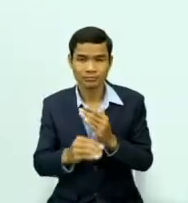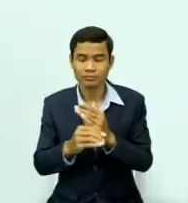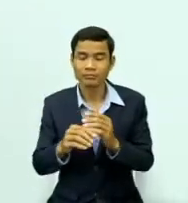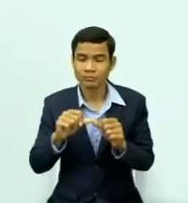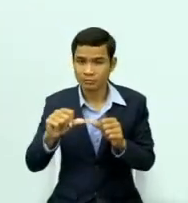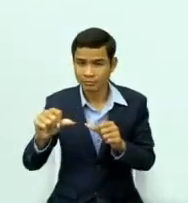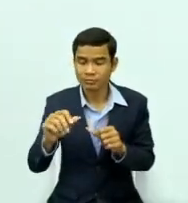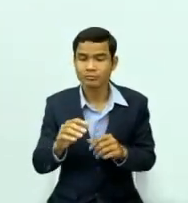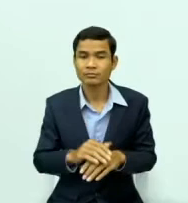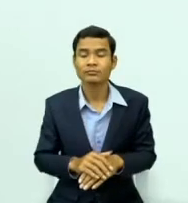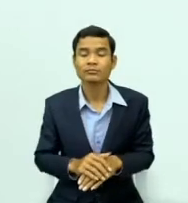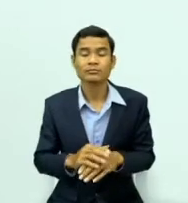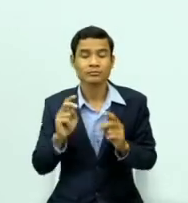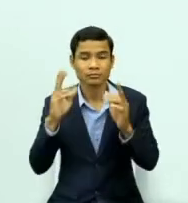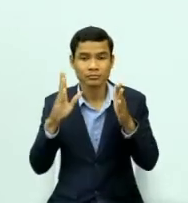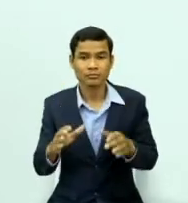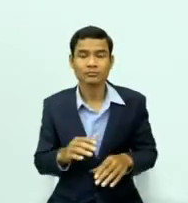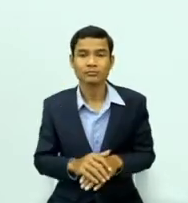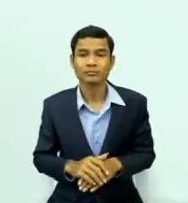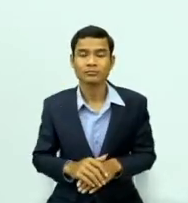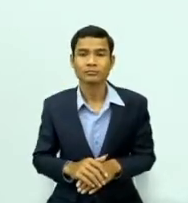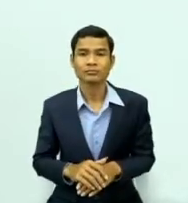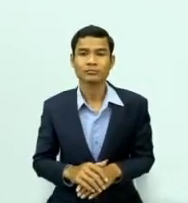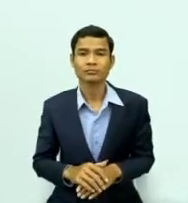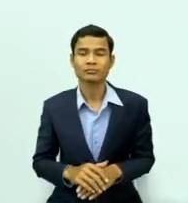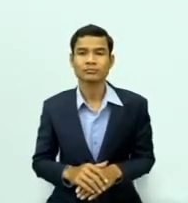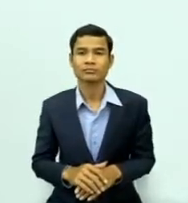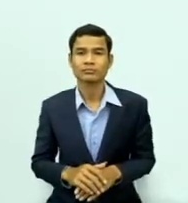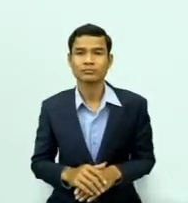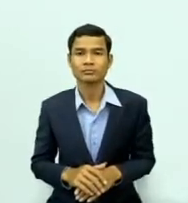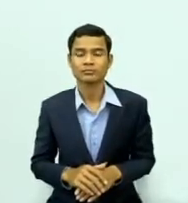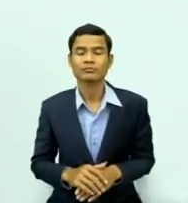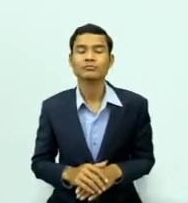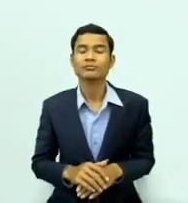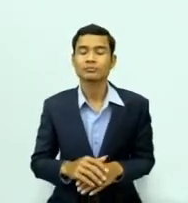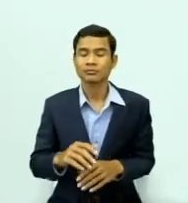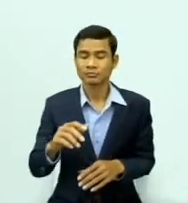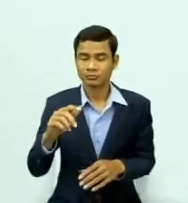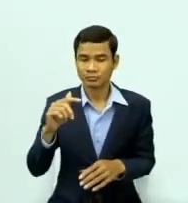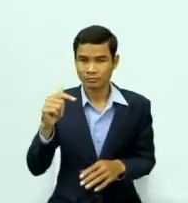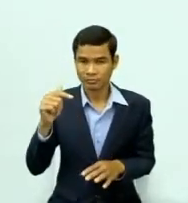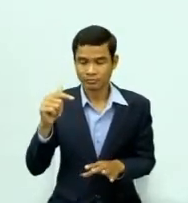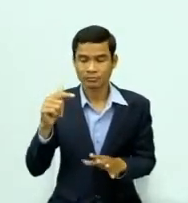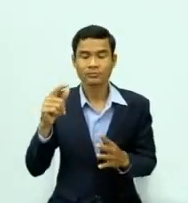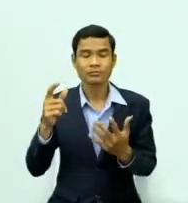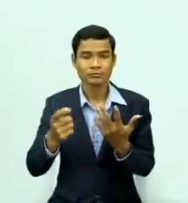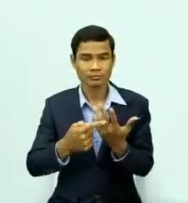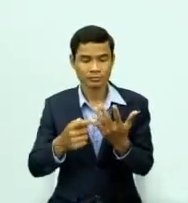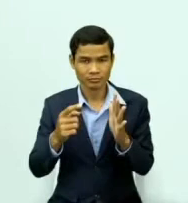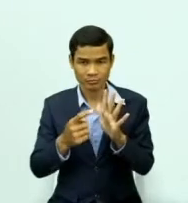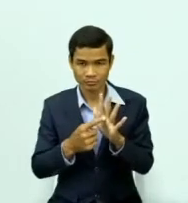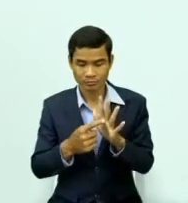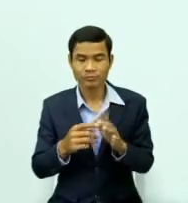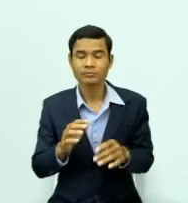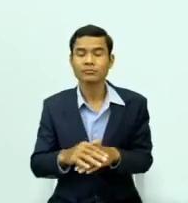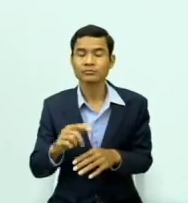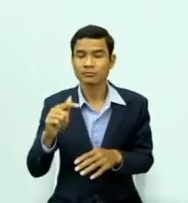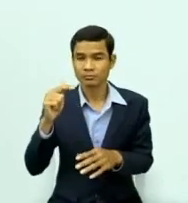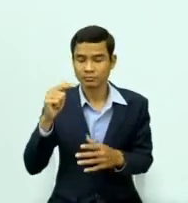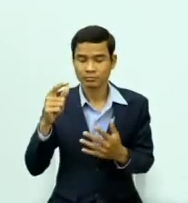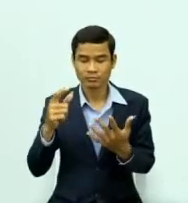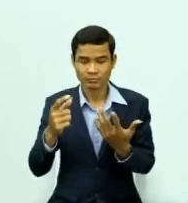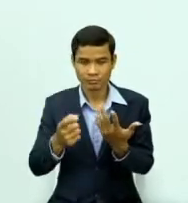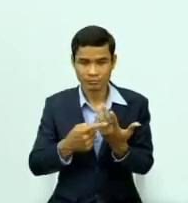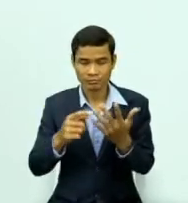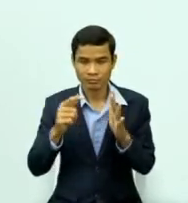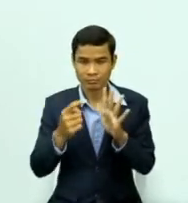cổ. Chà cứ nè cổ miên chiêng. Chà ngầm. Tỏ chấp đảm. Ngầm. Nó.